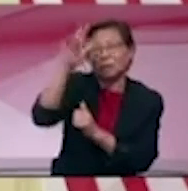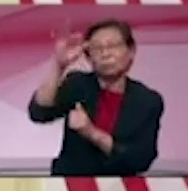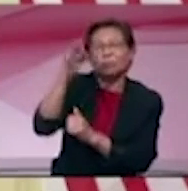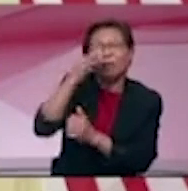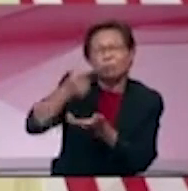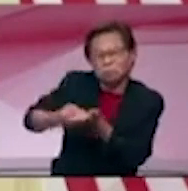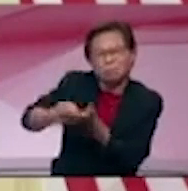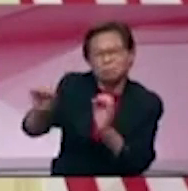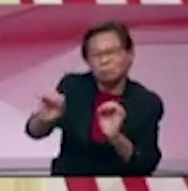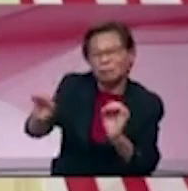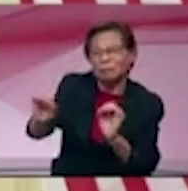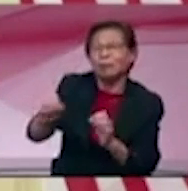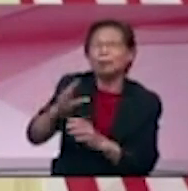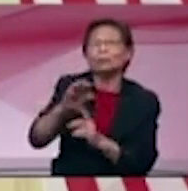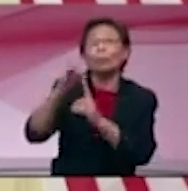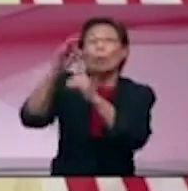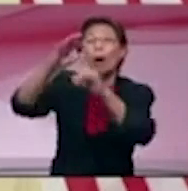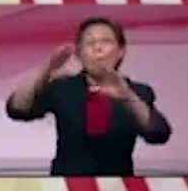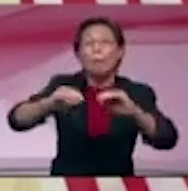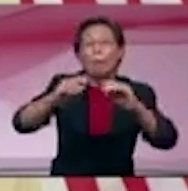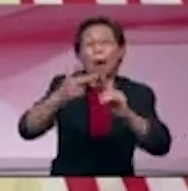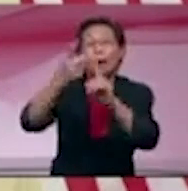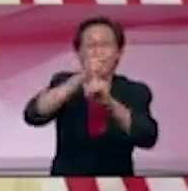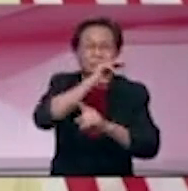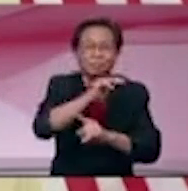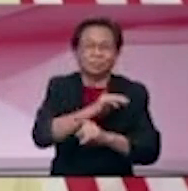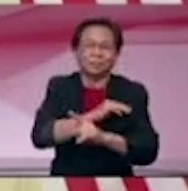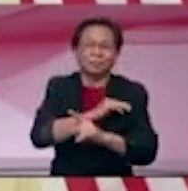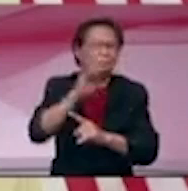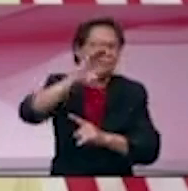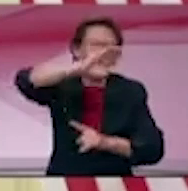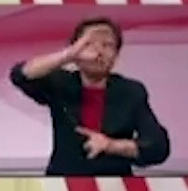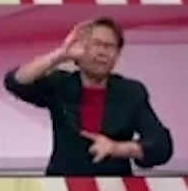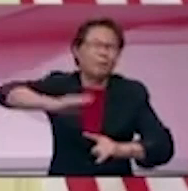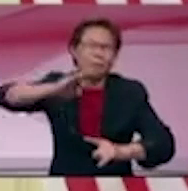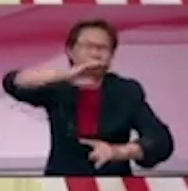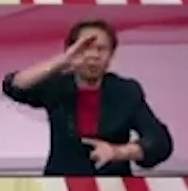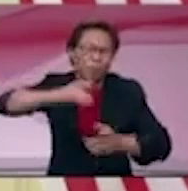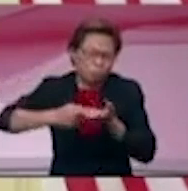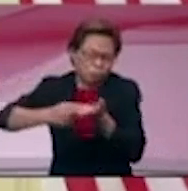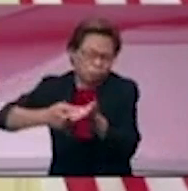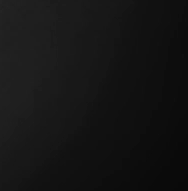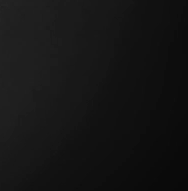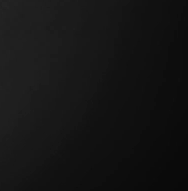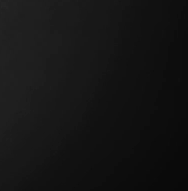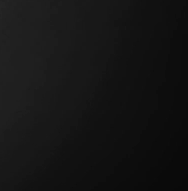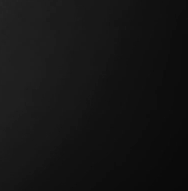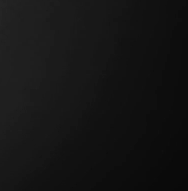persekutuan, terutamanya mesyuarat khas menteri-menteri tidak pernah membincangkan perkara ini.